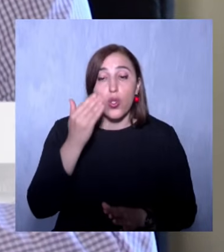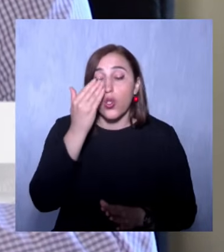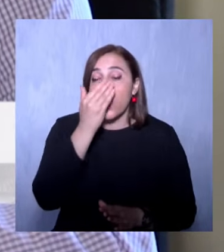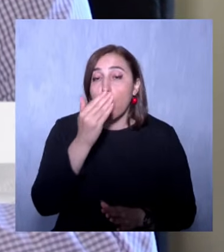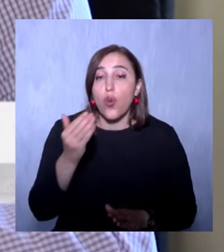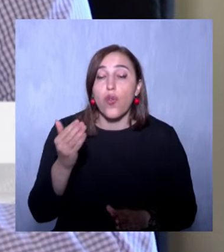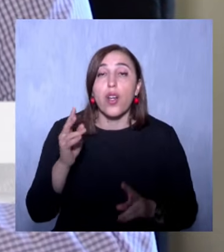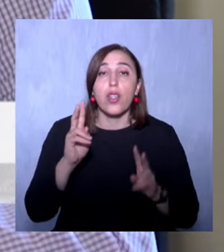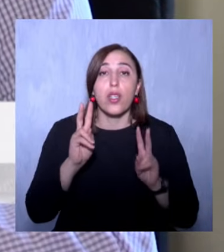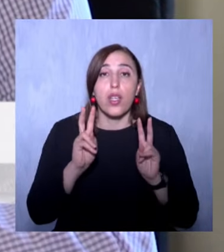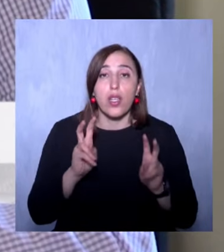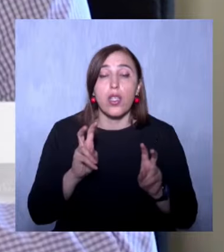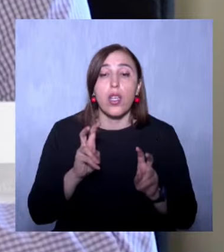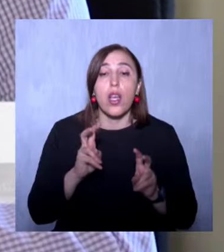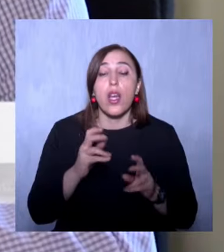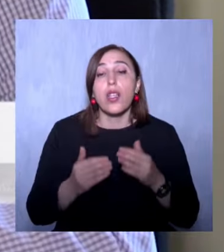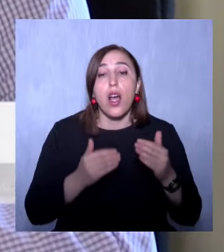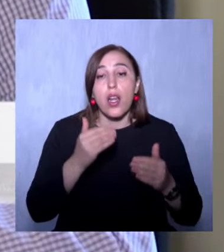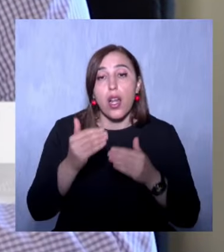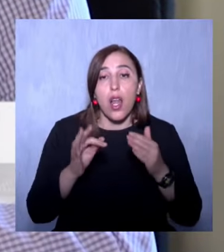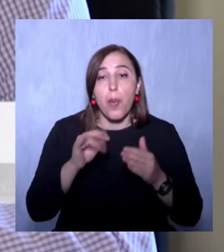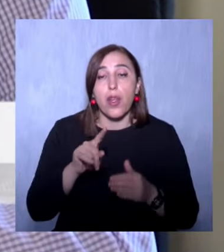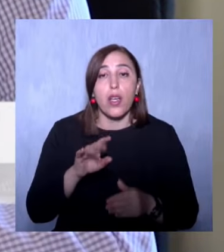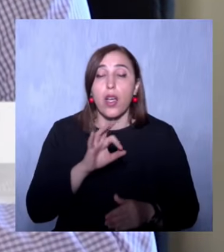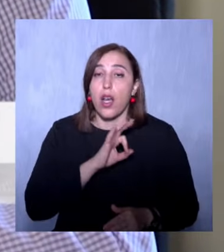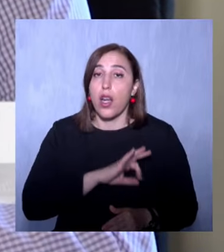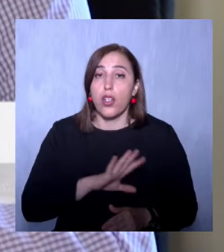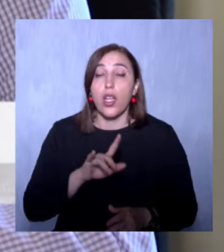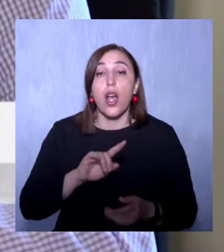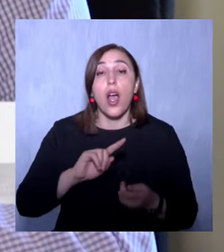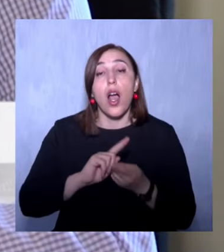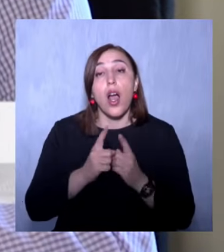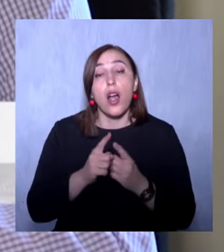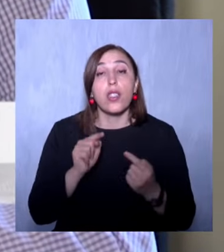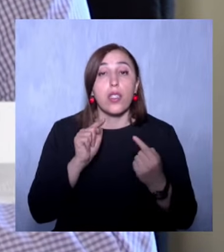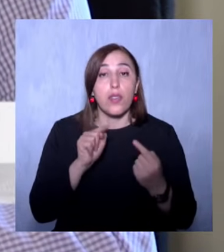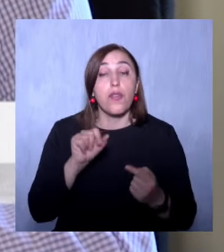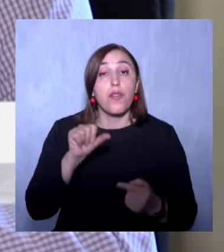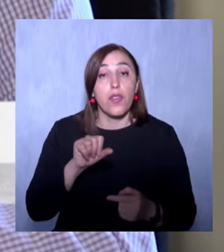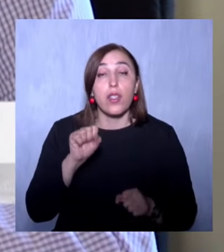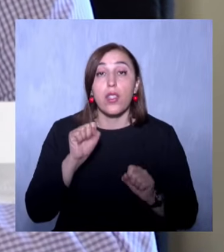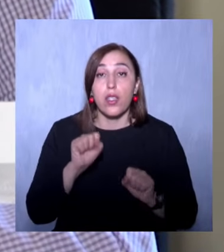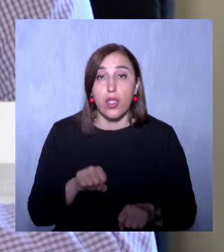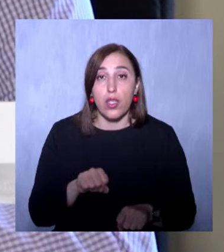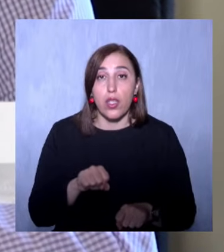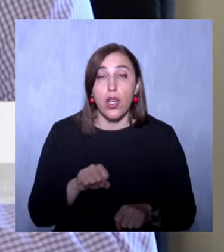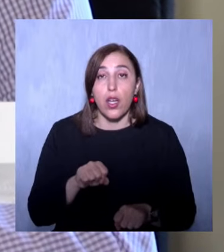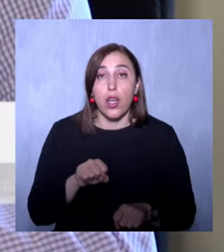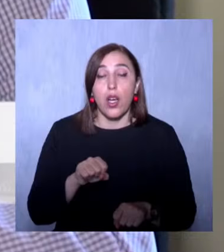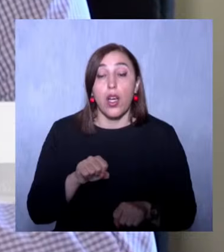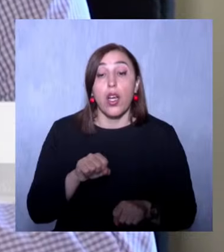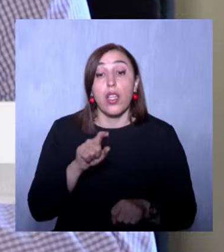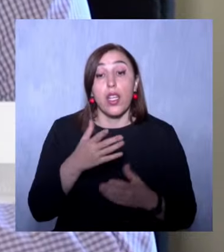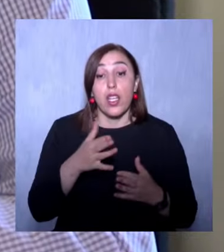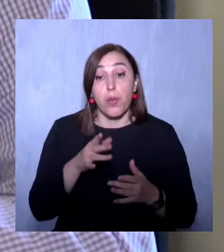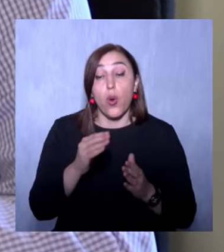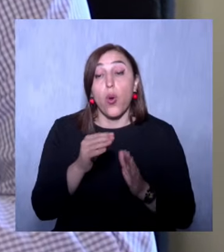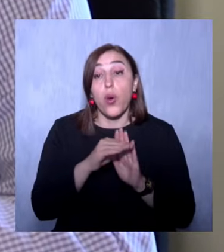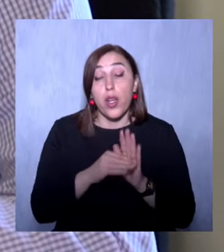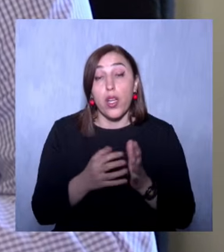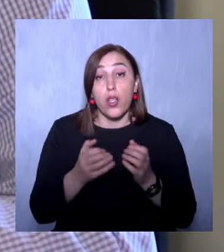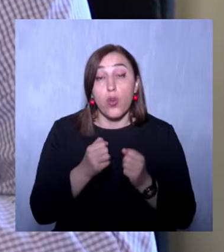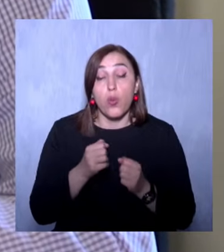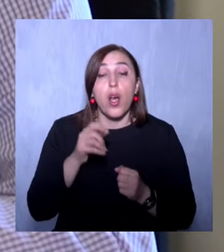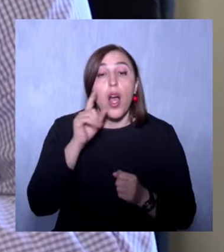ժողովրդավարության առաջընթացին, զարգացմանը, հակառակը։ Սա օգնելու է, որպեսզի Հայաստանը հետընթացում ունենա